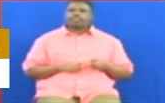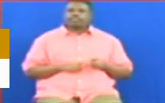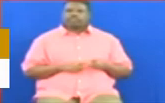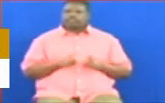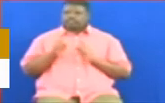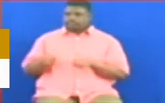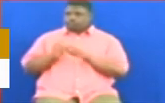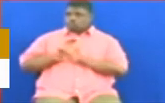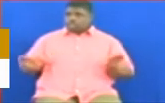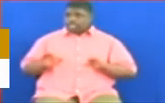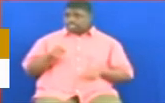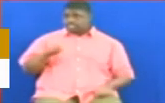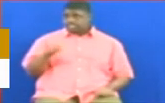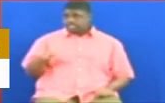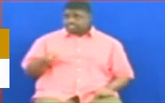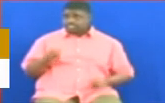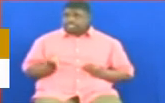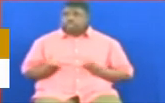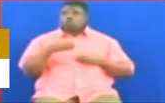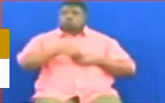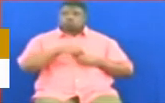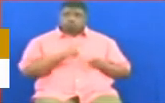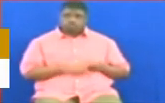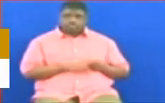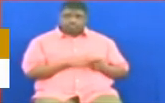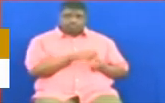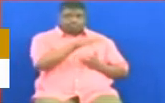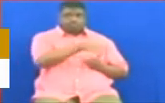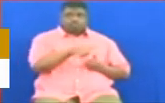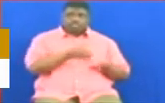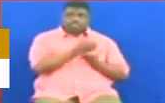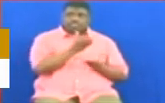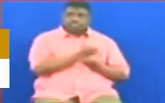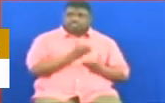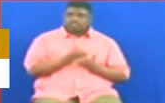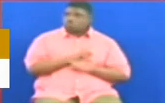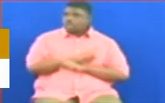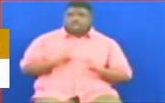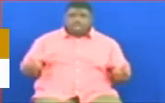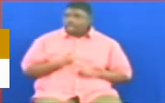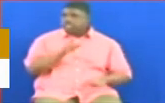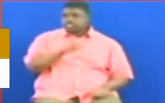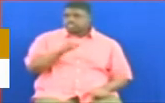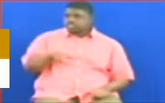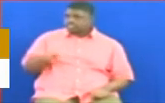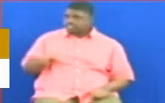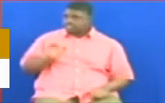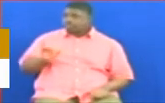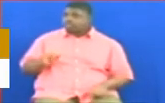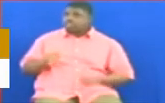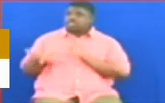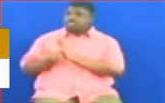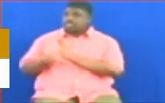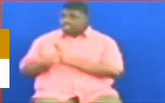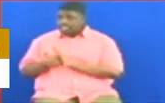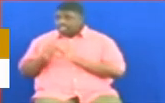zilizopo tayari ambayo ni including agreement for fisheries access for non-citizen, alikuwa anairudia sheria, lakini wakasema kwamba